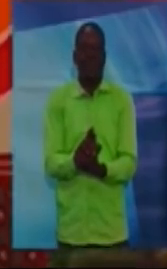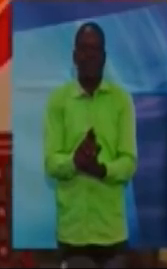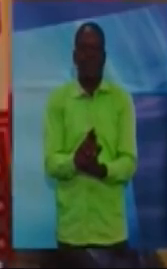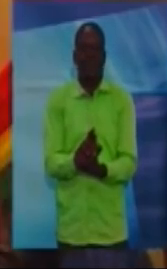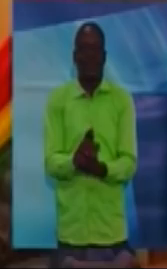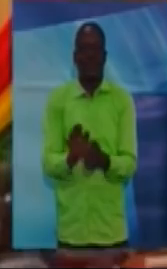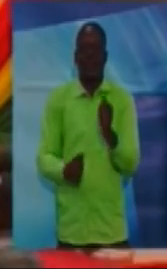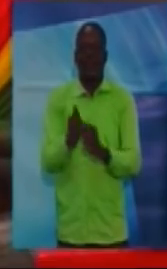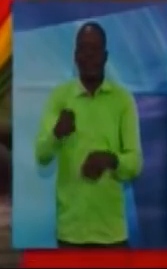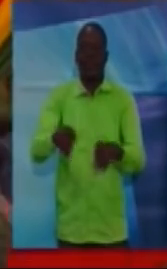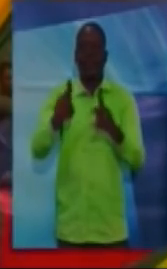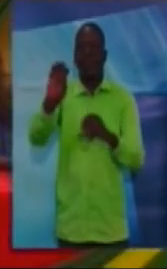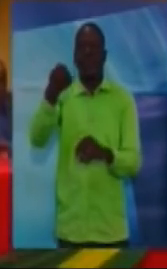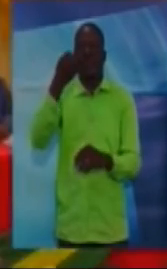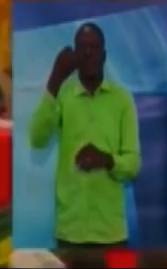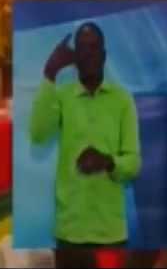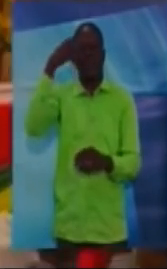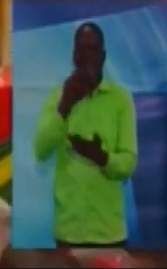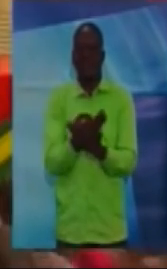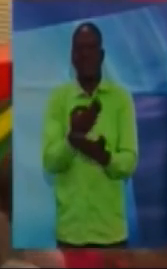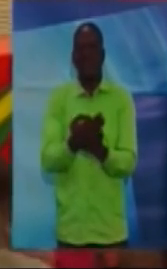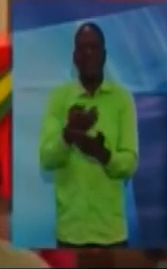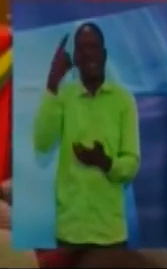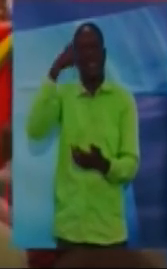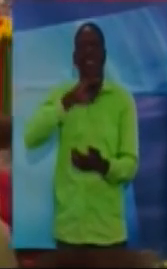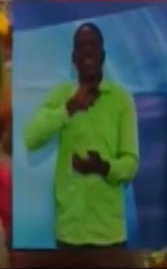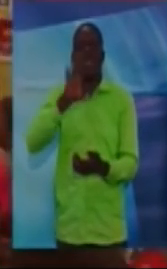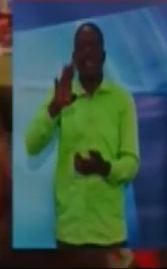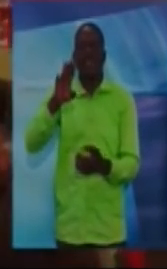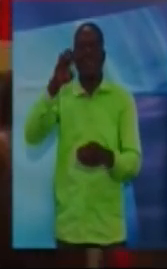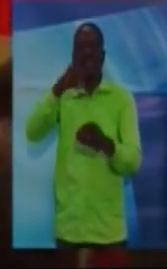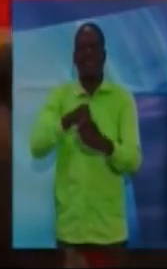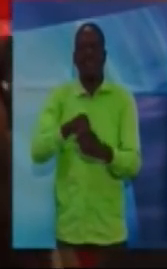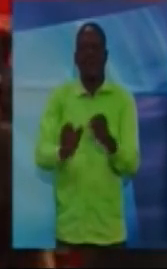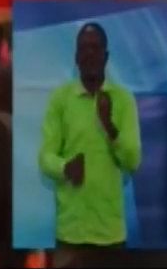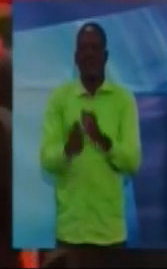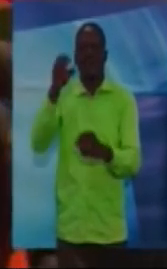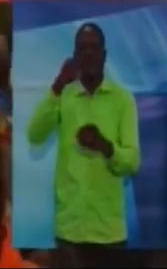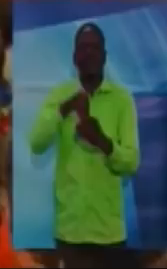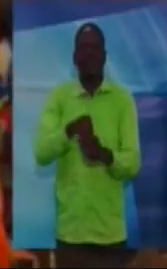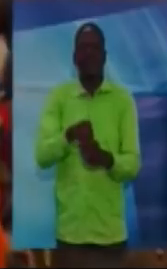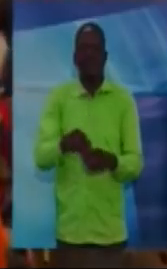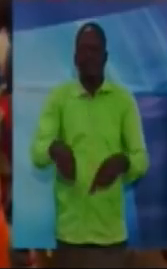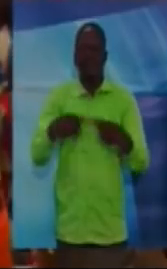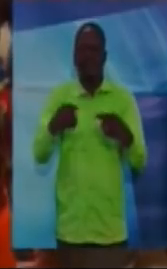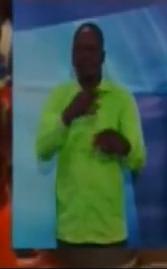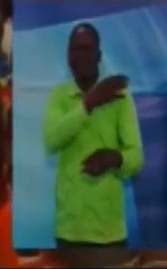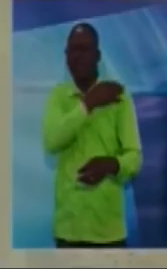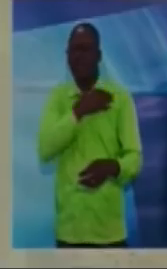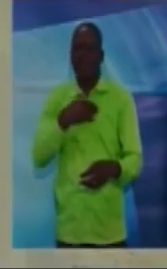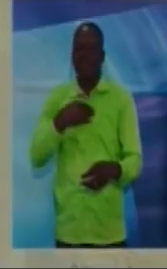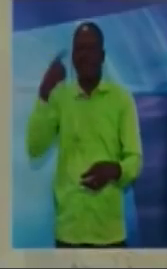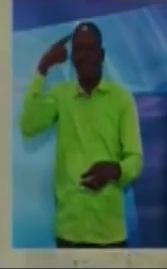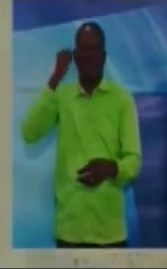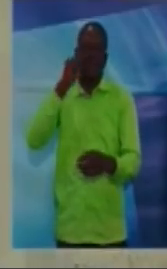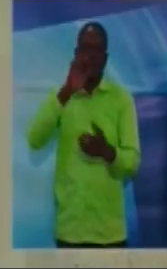Plus d'opportunités financières, plus de professionnalisme pour plus de rentabilité et que les femmes